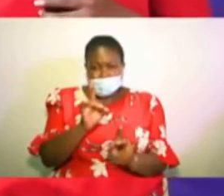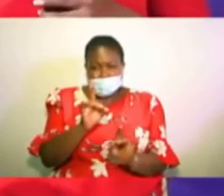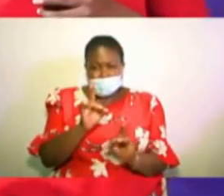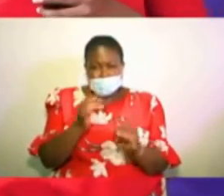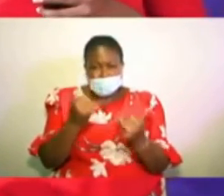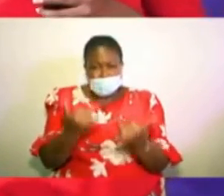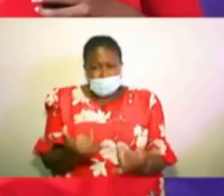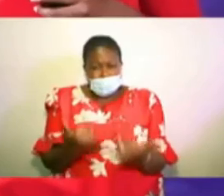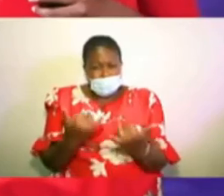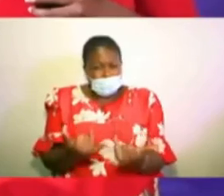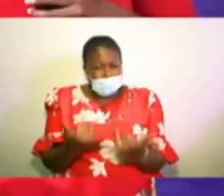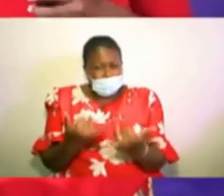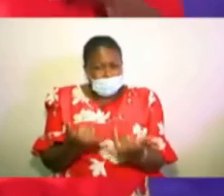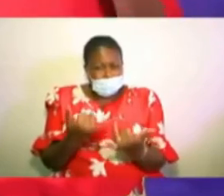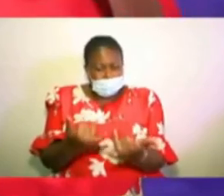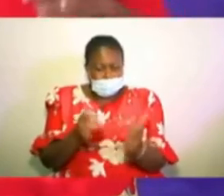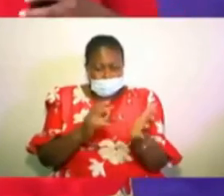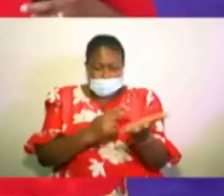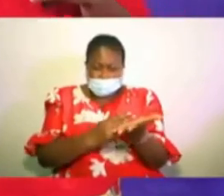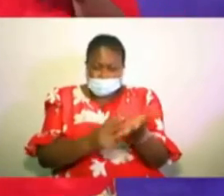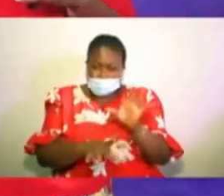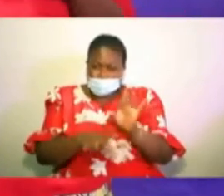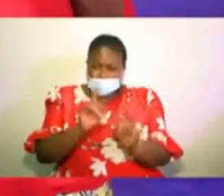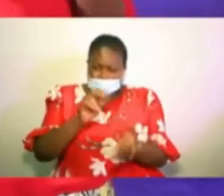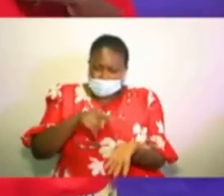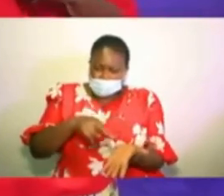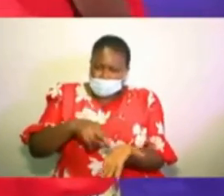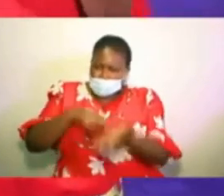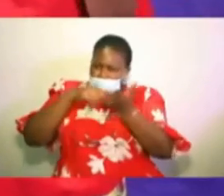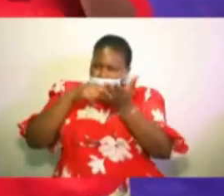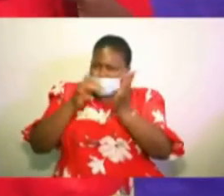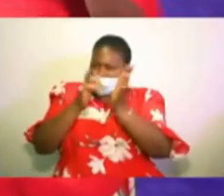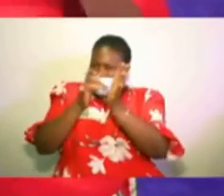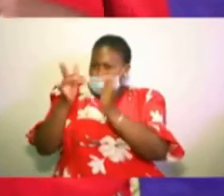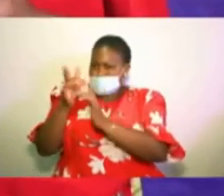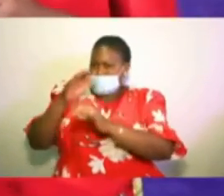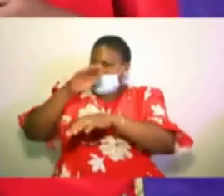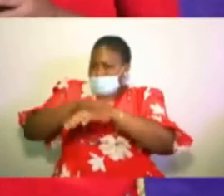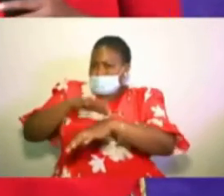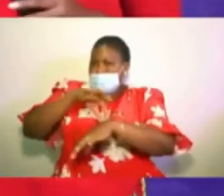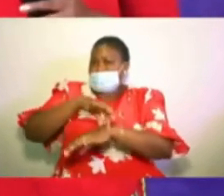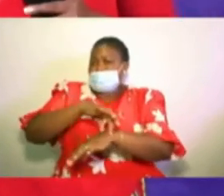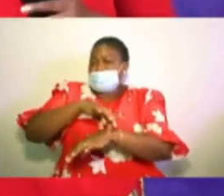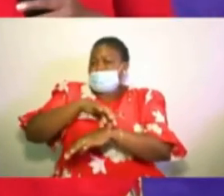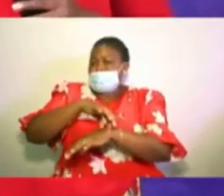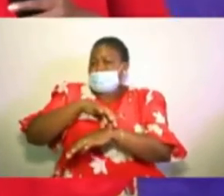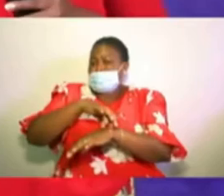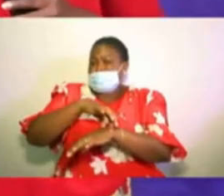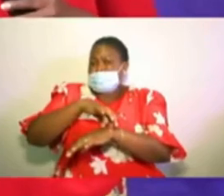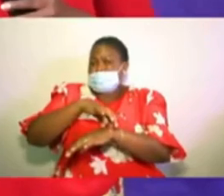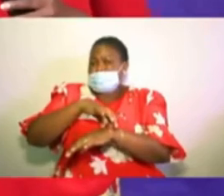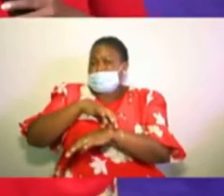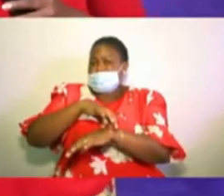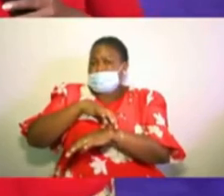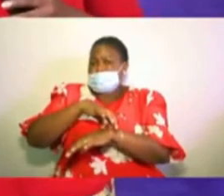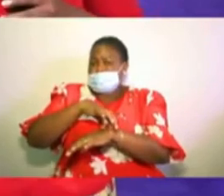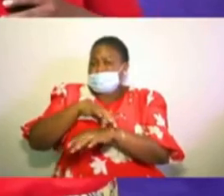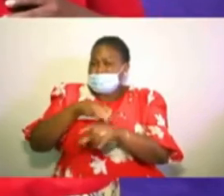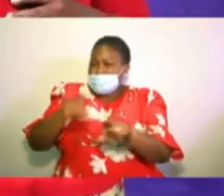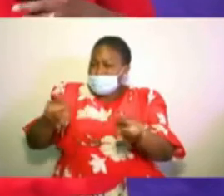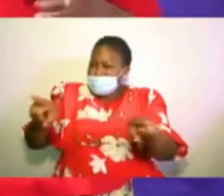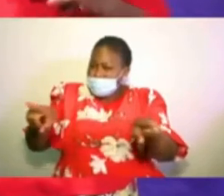direct representative on earth, qui est aujourd'hui son représentant direct sur la terre, also